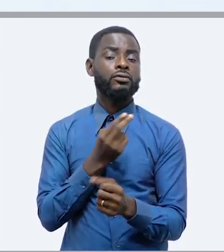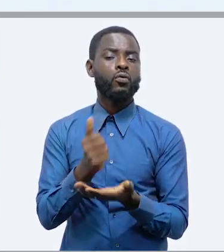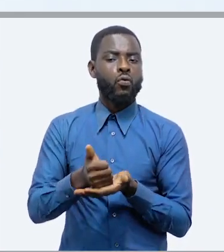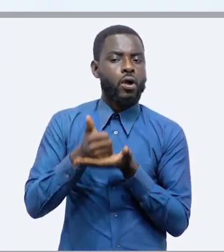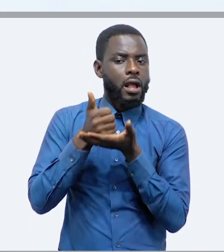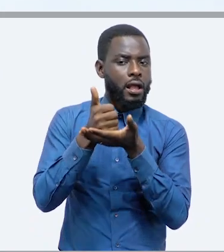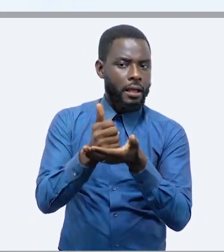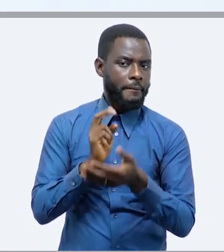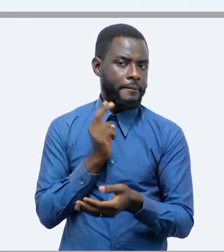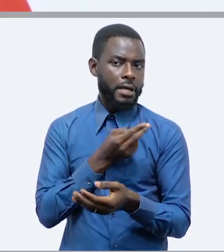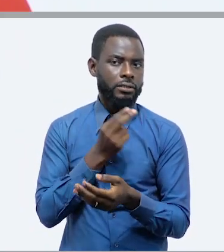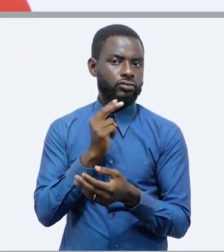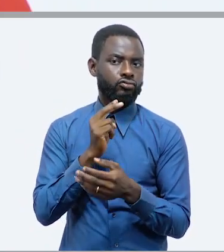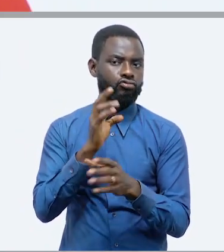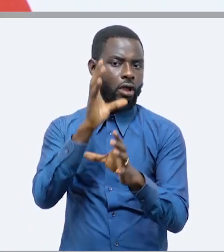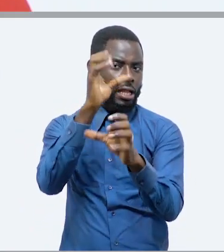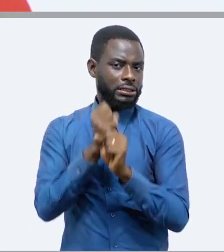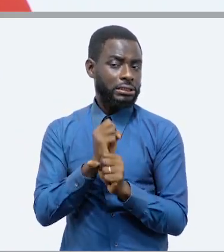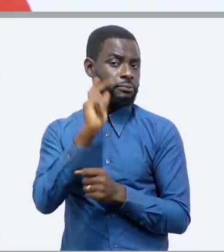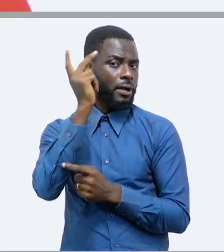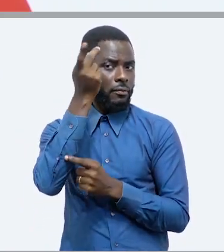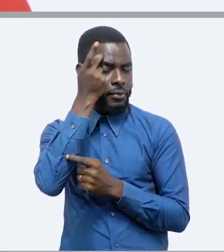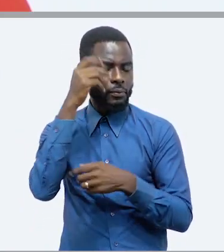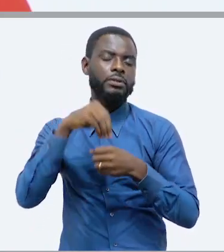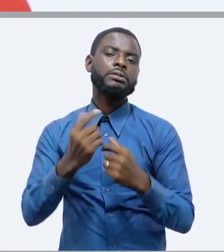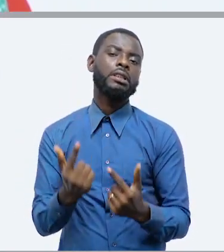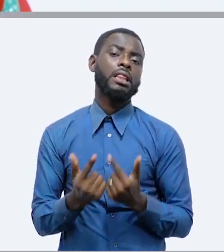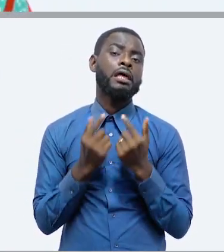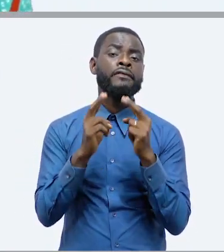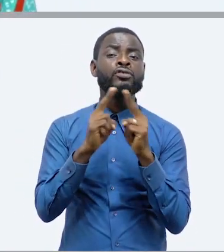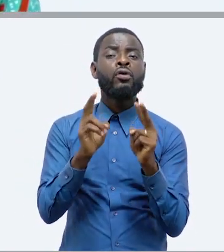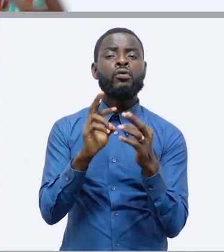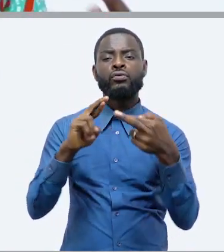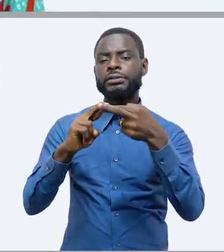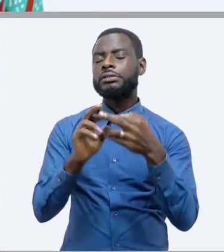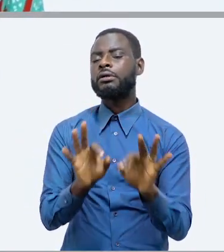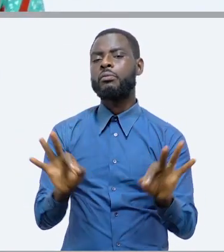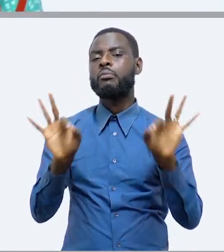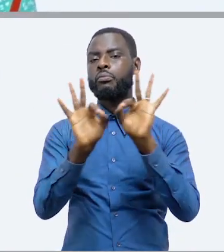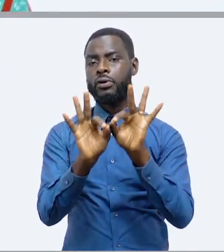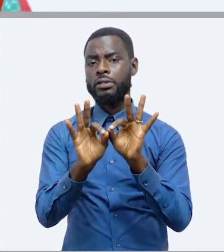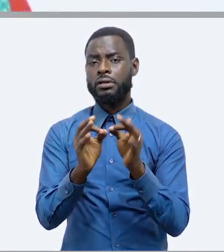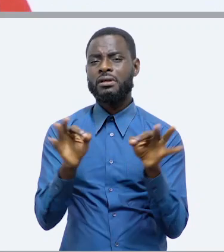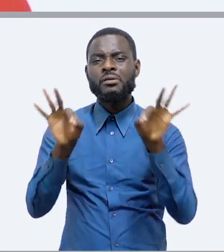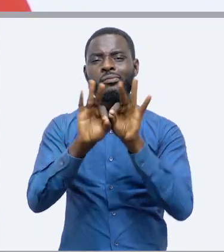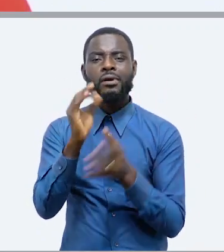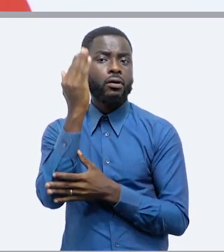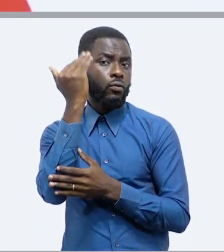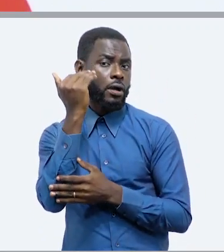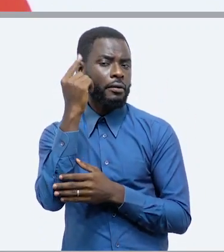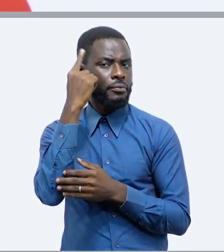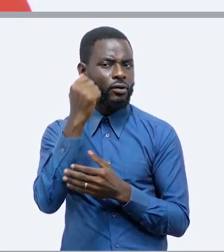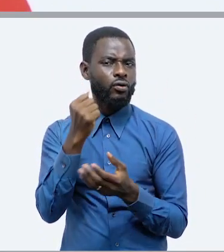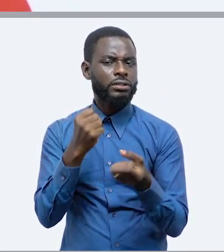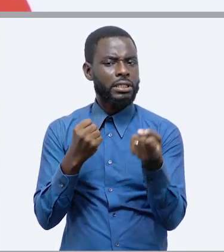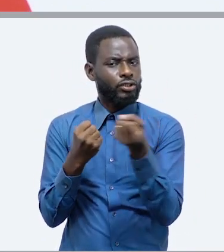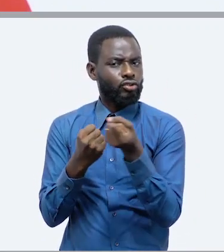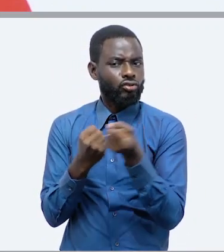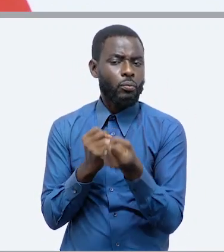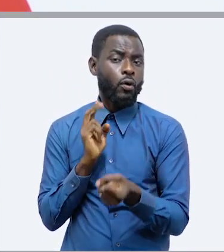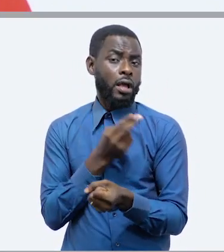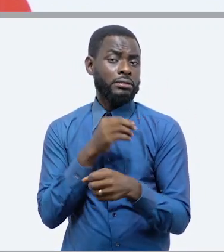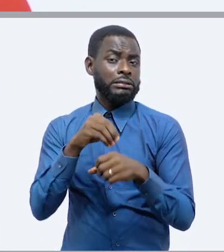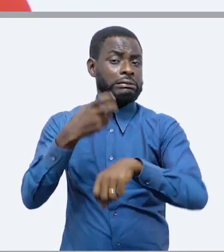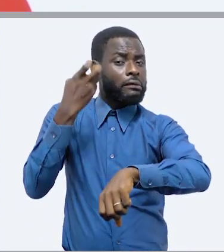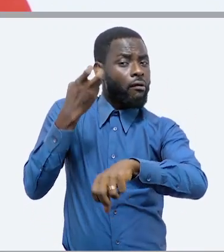jokban heba se na mo ihabu. Ke mahano kwe mono. Ni heba ye waa. Ni eye nakpe ake, me ni